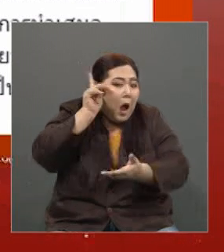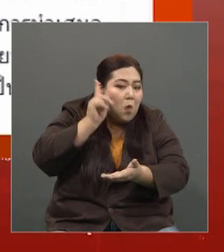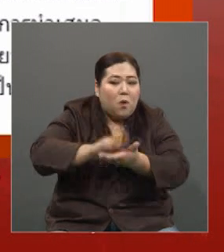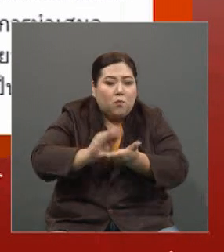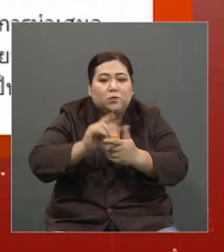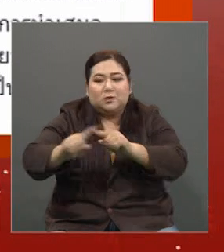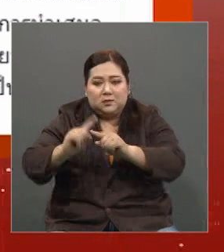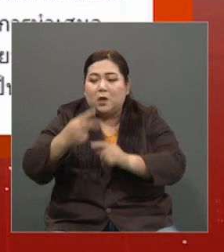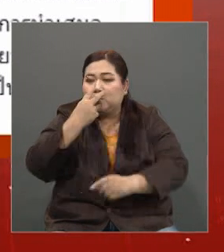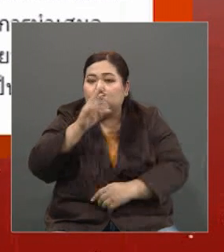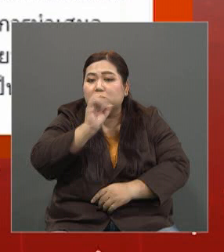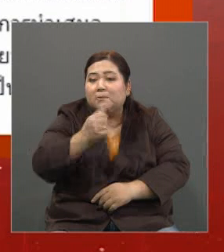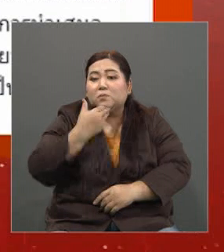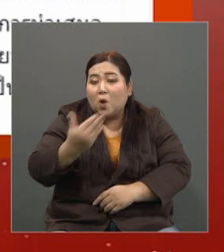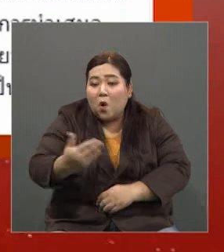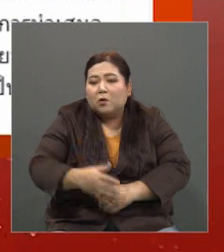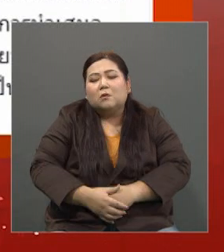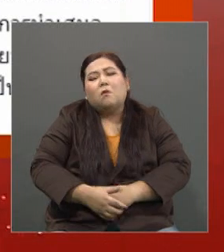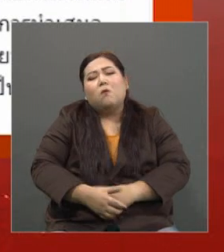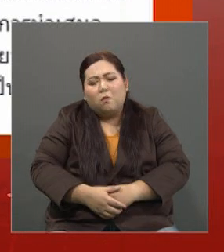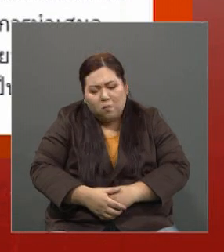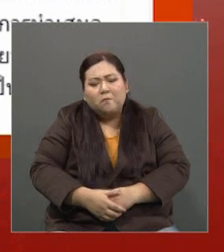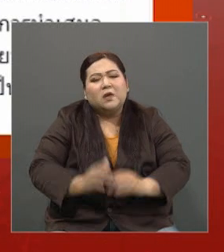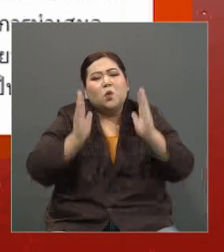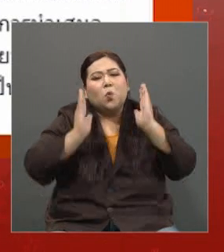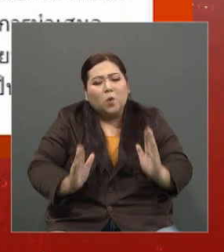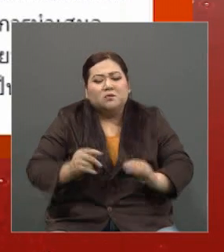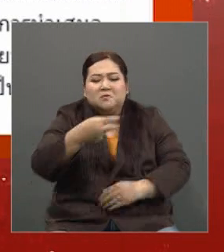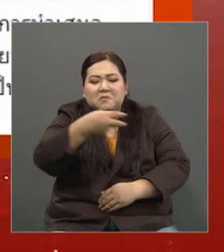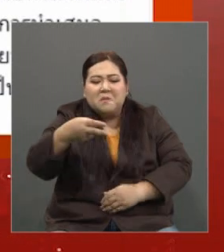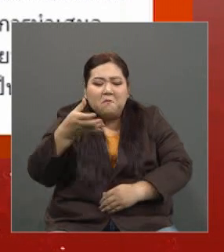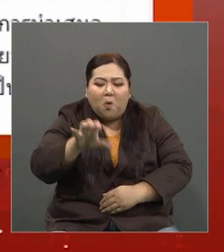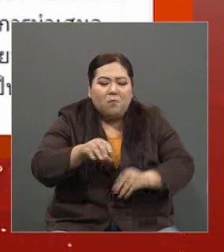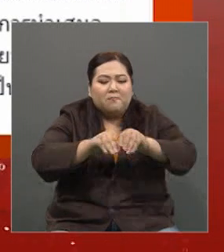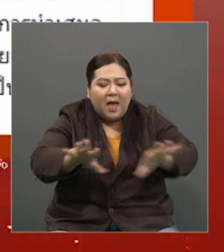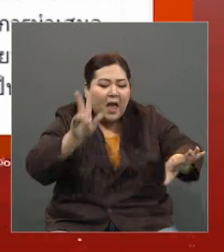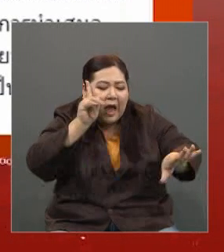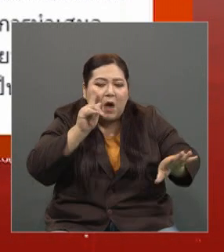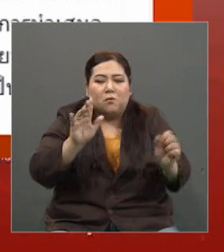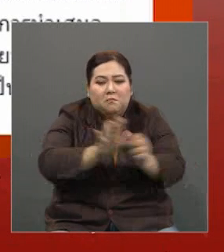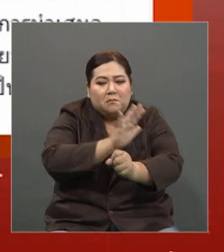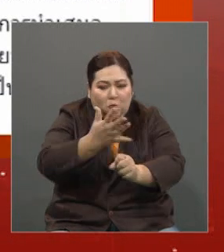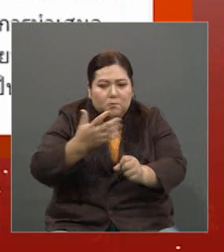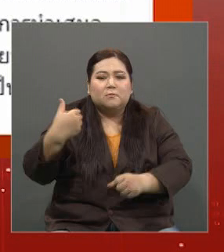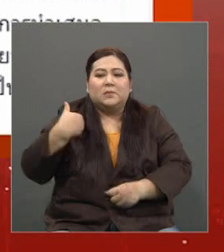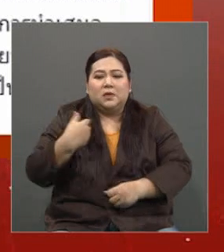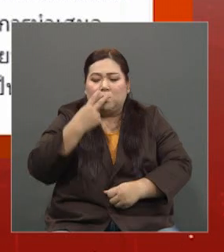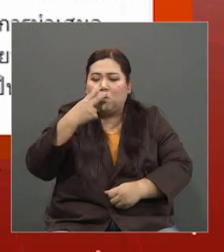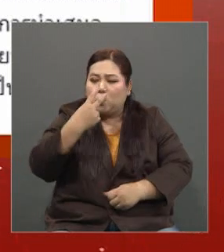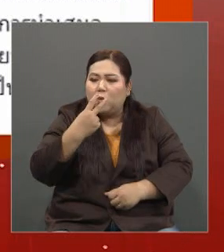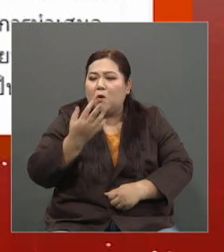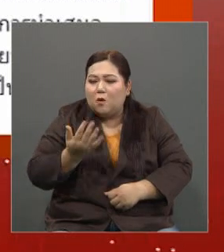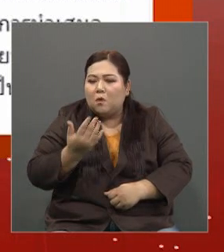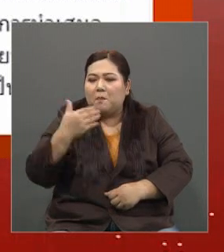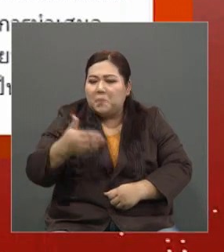ด々นะครับก็พบวาเป็เพียงการน้ำเสน์ข่าวที่อาจจะไม่ครบท่วนไม่ลเอีดหอเปล่าแต่ว่าพอไปดศักระยะก็จะเหน